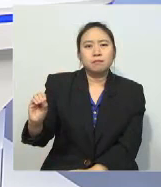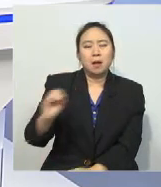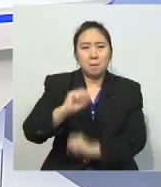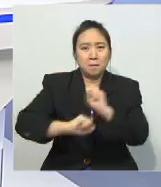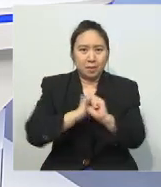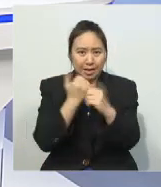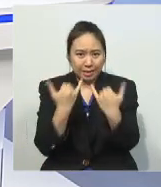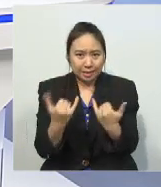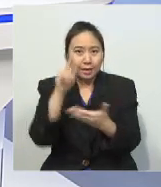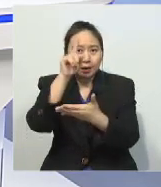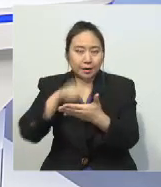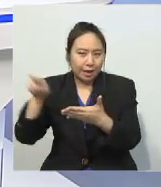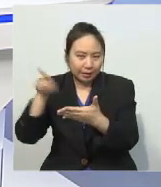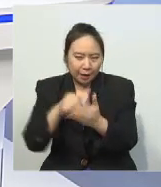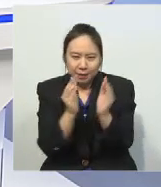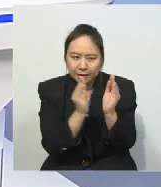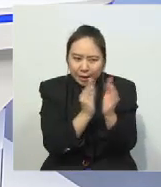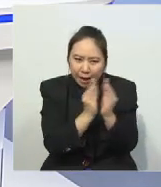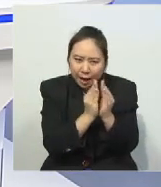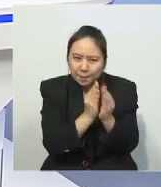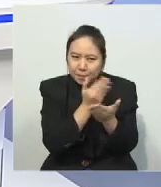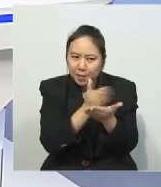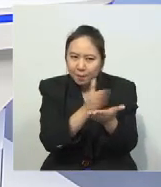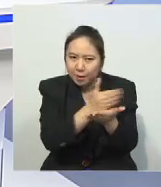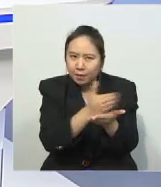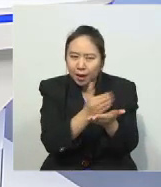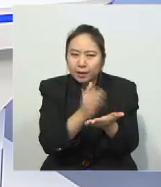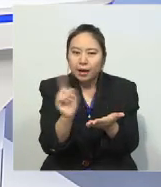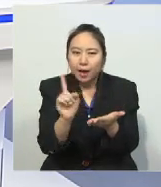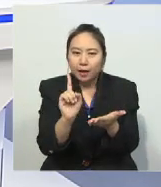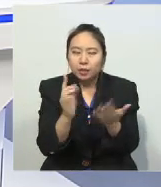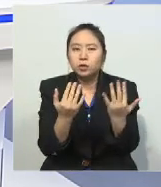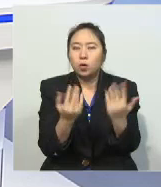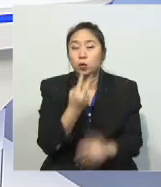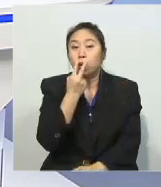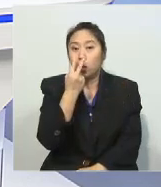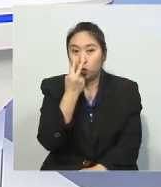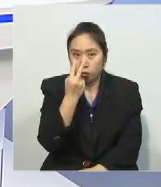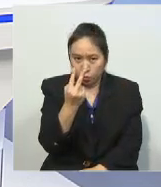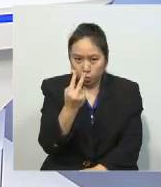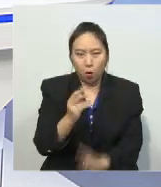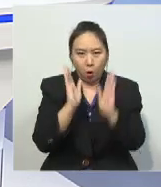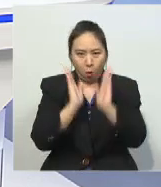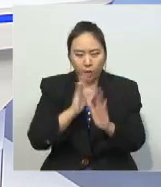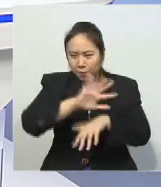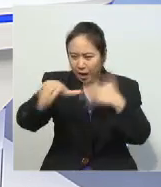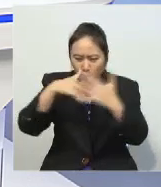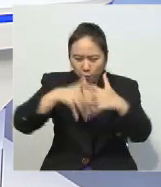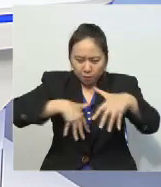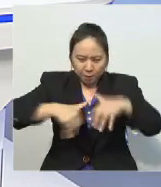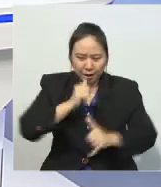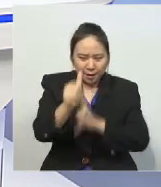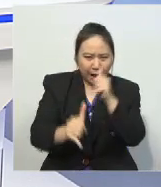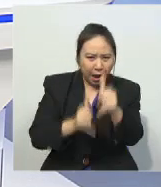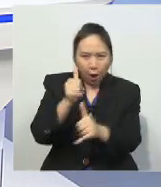เลือกตั้งปีนี้เป็นแบบคะแนนจัดสรรปันส่วนผสมจ ั ดสรรปันส่วนผสมเนี่ยมันก็ต้องดูบรรยากาศดูคนด้วยคนเลือกตั้งยอดทั้งหมดเท่า